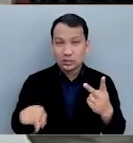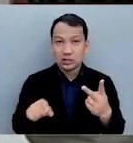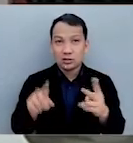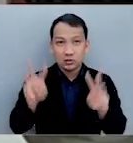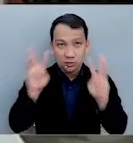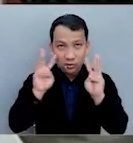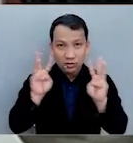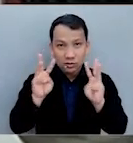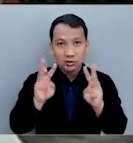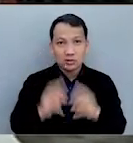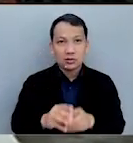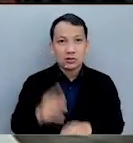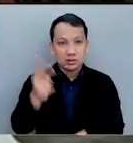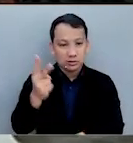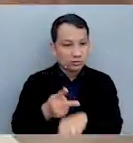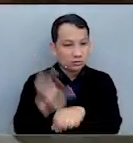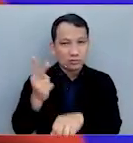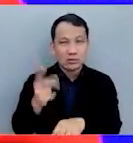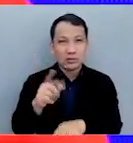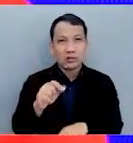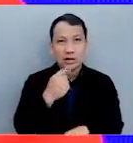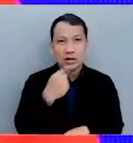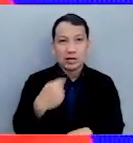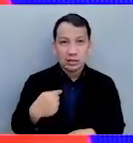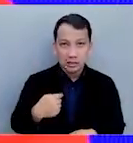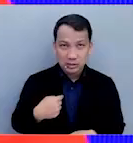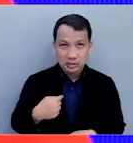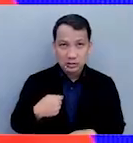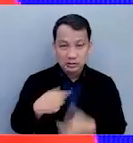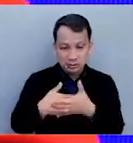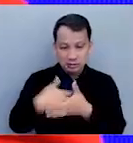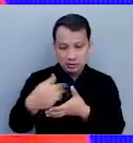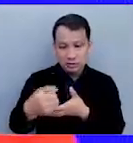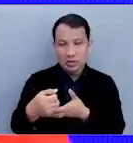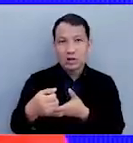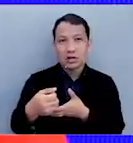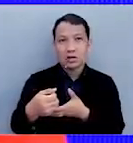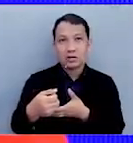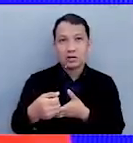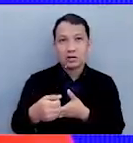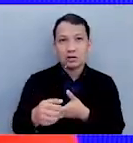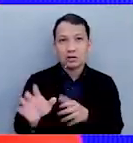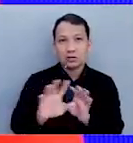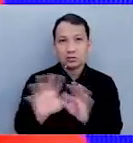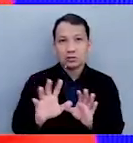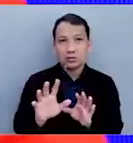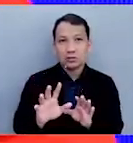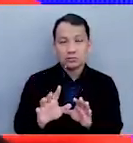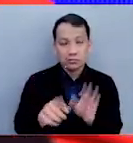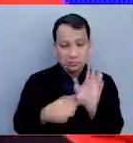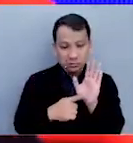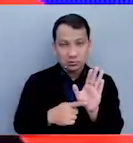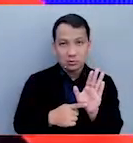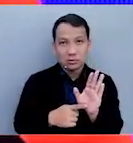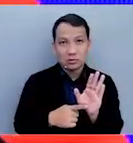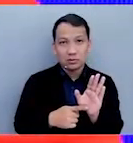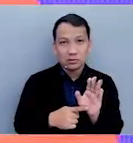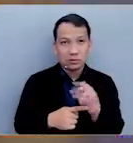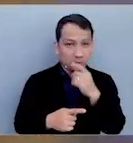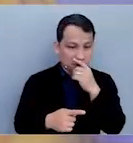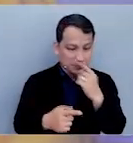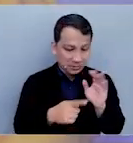Mali Doble Tama. Kami mismo ang lalabas. Pero, syempre, hindi kami magpapakita kami. Meron kaming time na